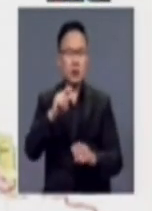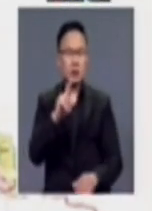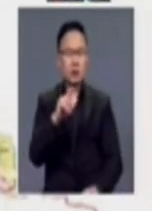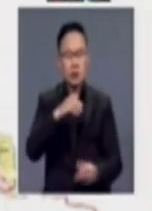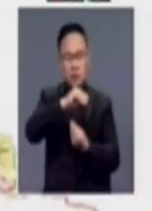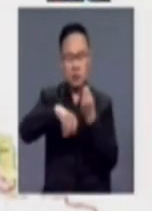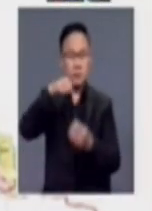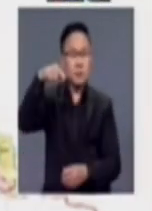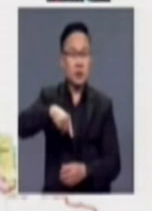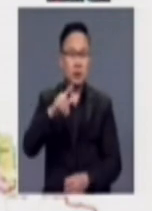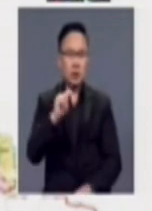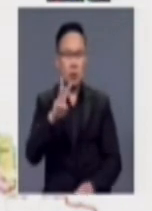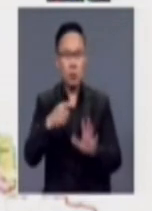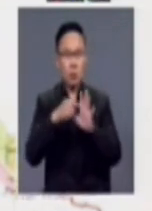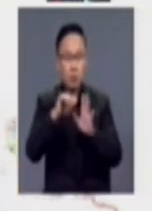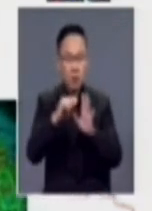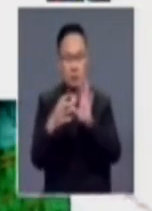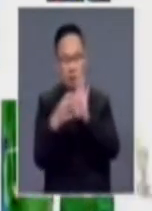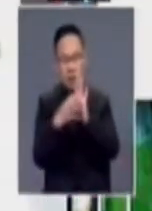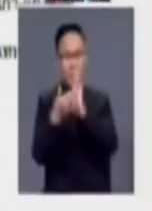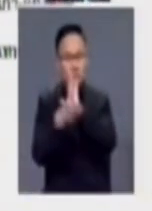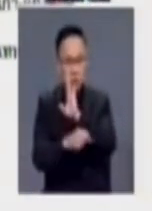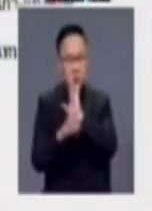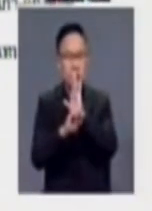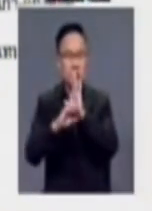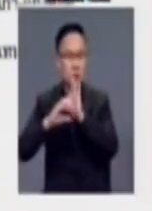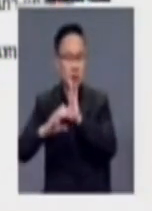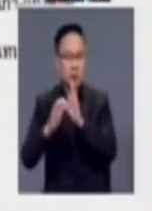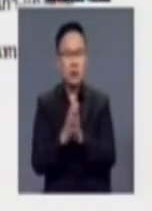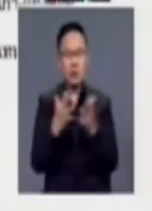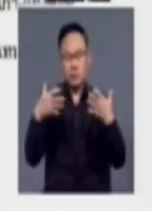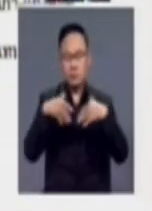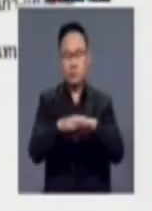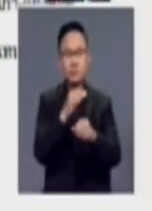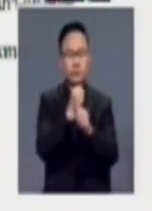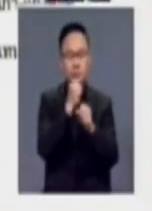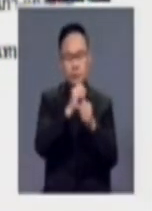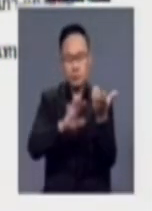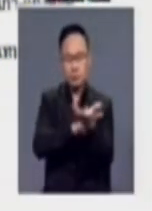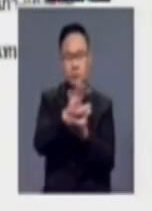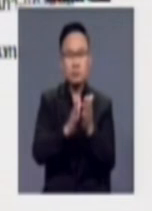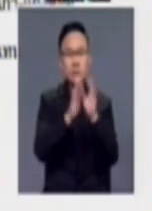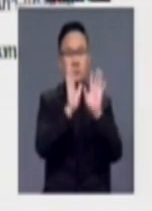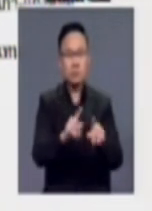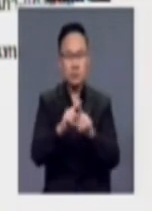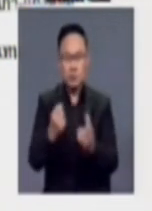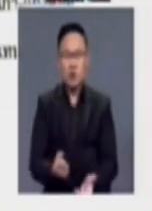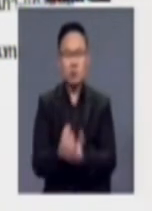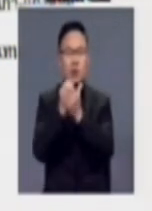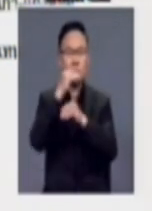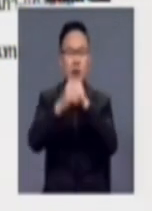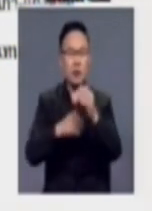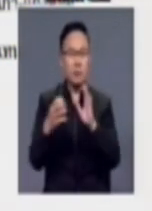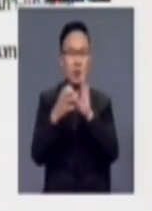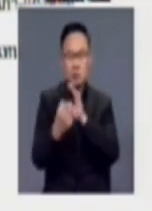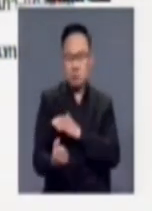ภาคกลางระเบียงเศรษฐกิจภาคตะวันออกและพัฒนาความเชื่อมโยงเศรษฐกิจสังคมกับทุกภาคเพื่อเสริมสร้างเสถียรภาพและล